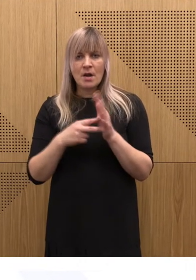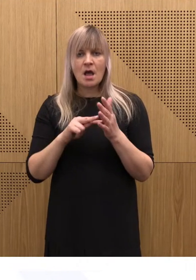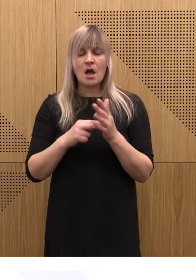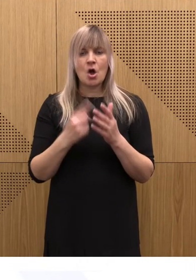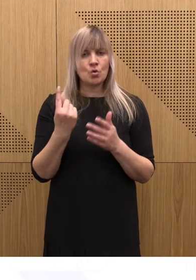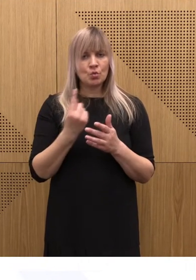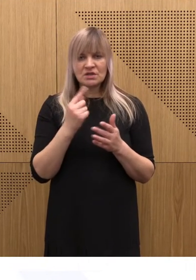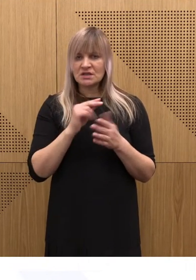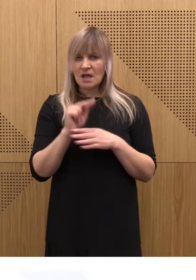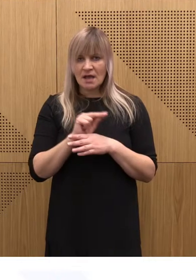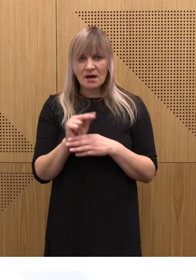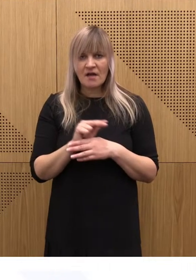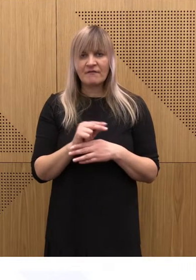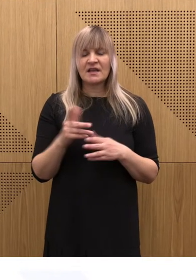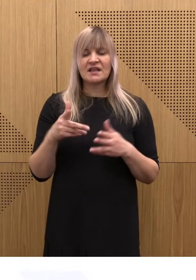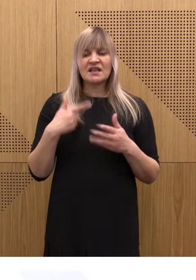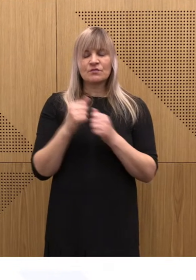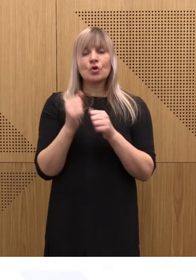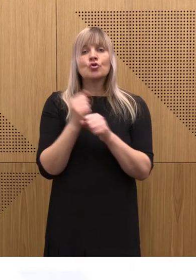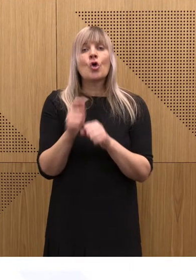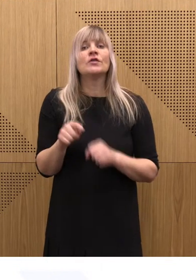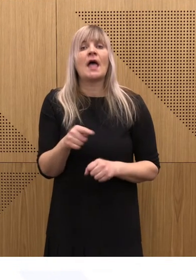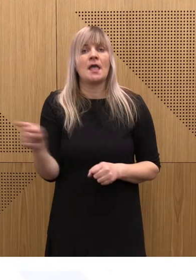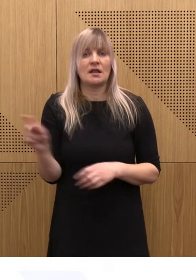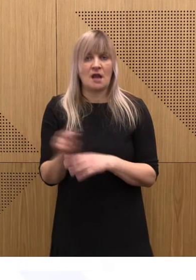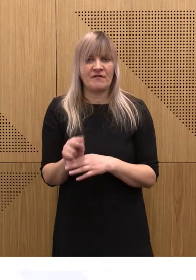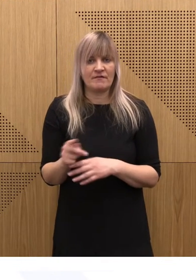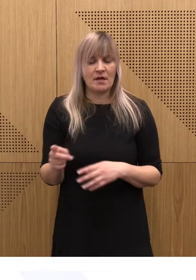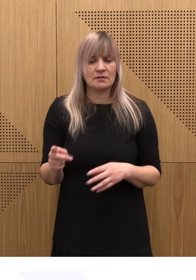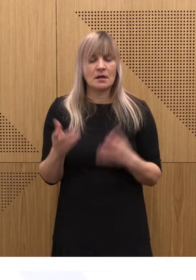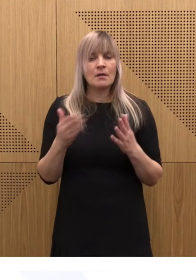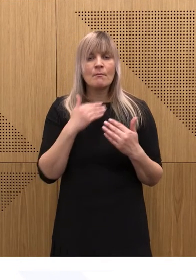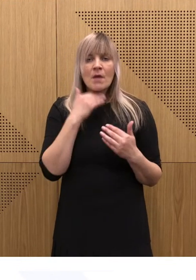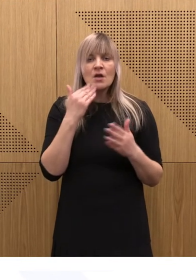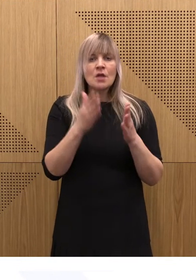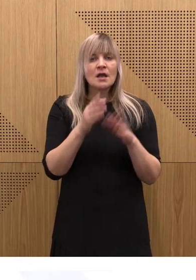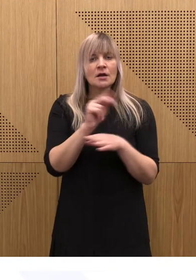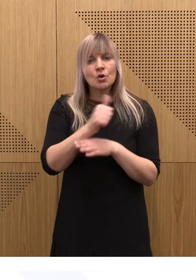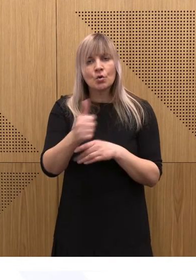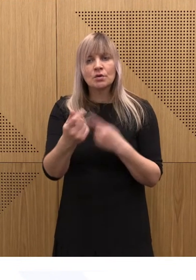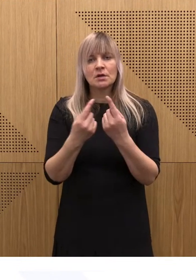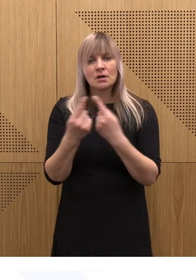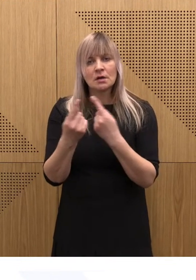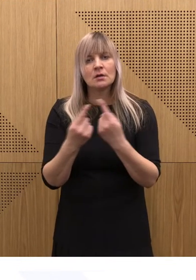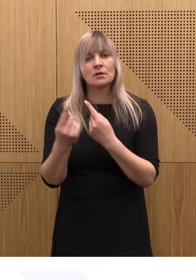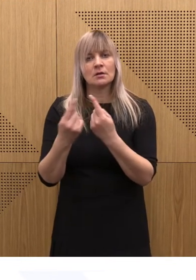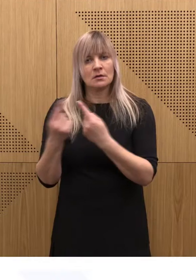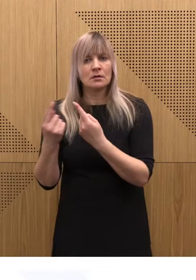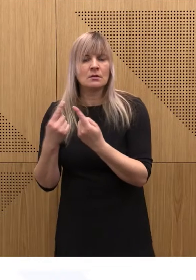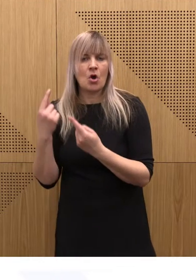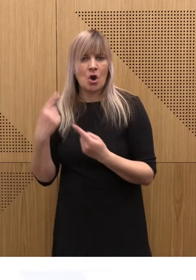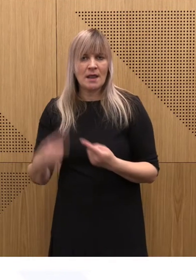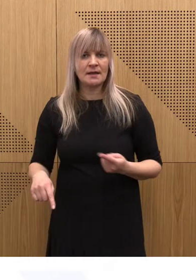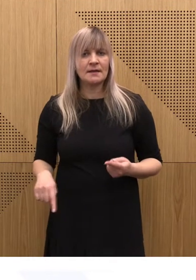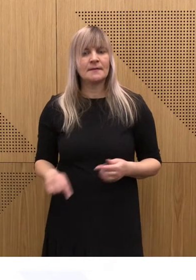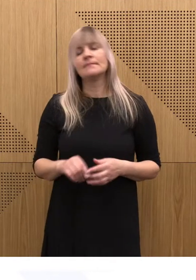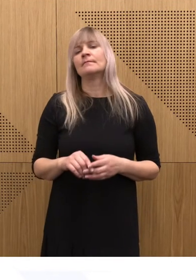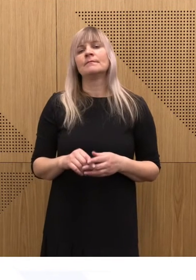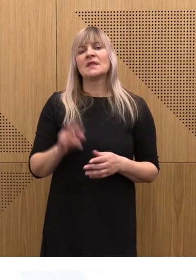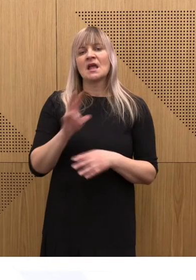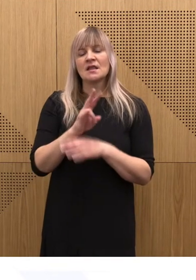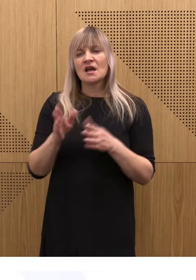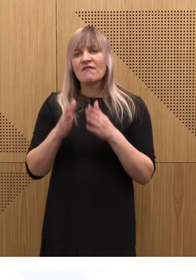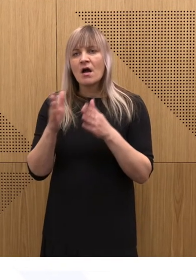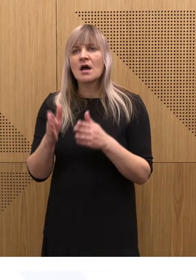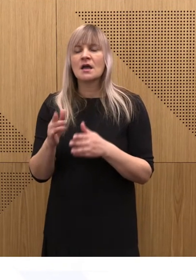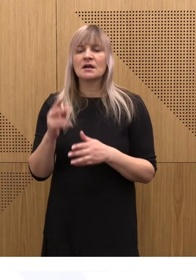üksinda ravi, nagu viitasin tervishoiutöötajates küsimus, aga hetkel olen suhanud väga palju haiglajuhtidega nii Põhja-Eesti meditsiinistaabis, Lõuna-Eesti meditsiinistaabis, nii Narva